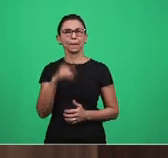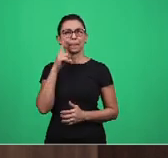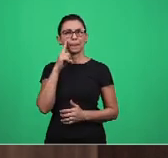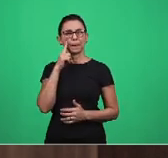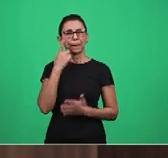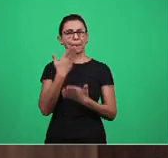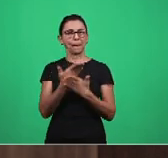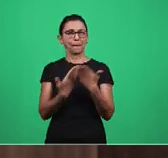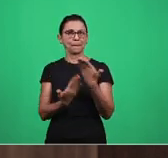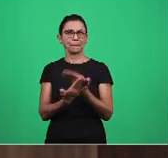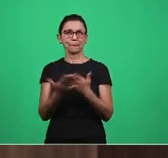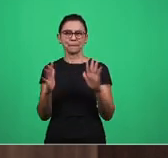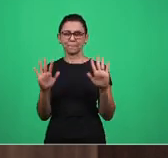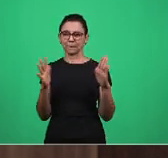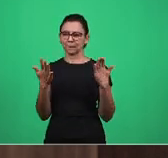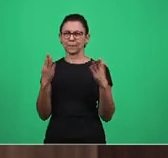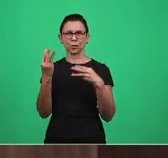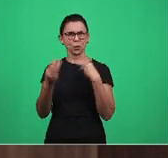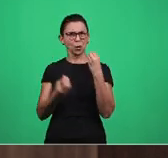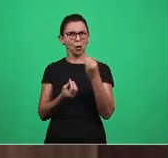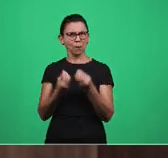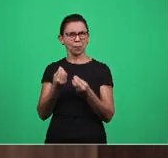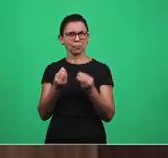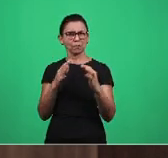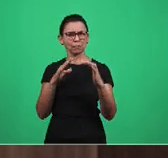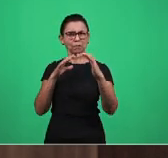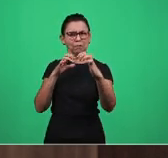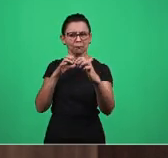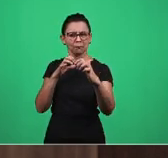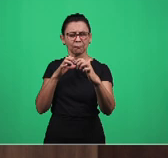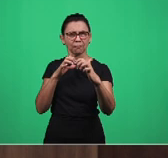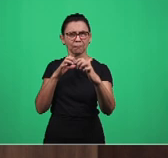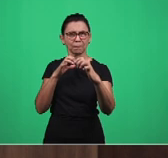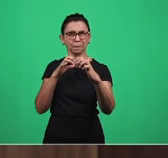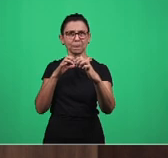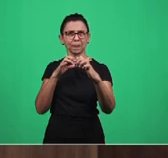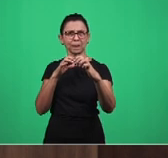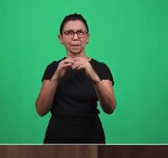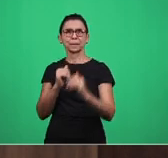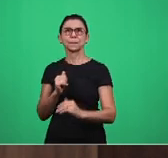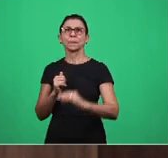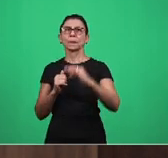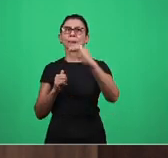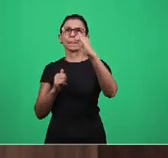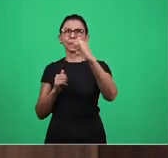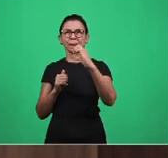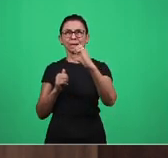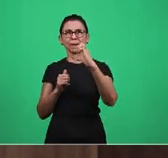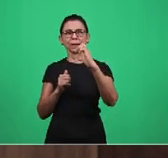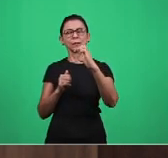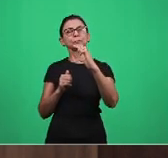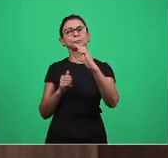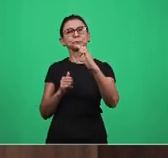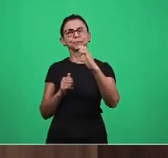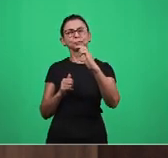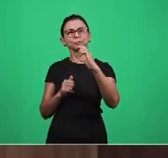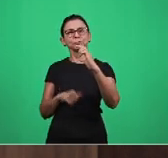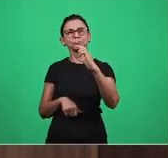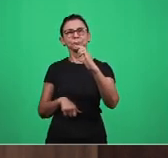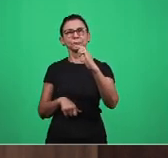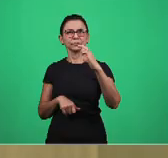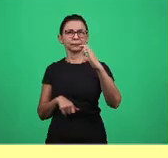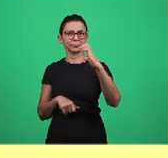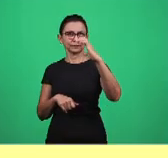de la flûte, on va placer la main gauche et dans la partie inférieure de la flûte, la main